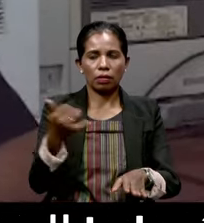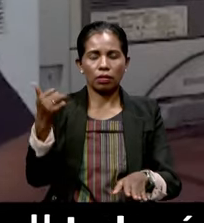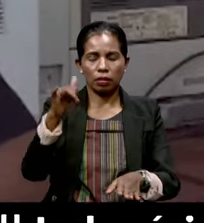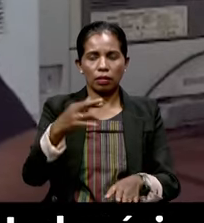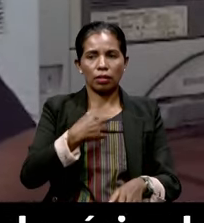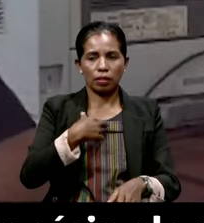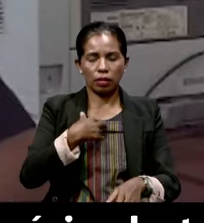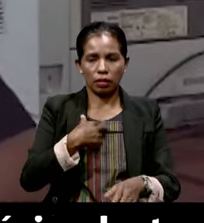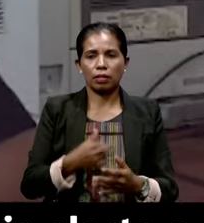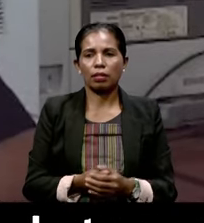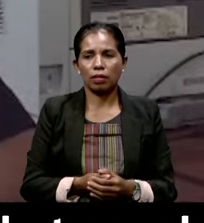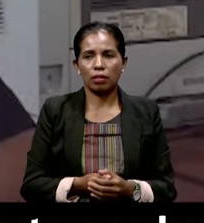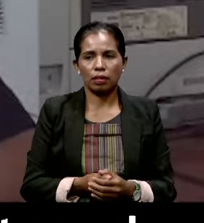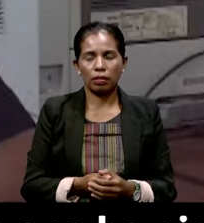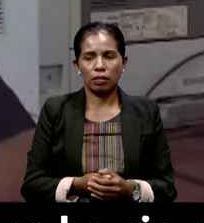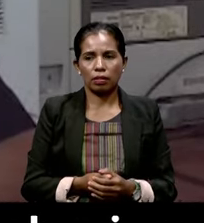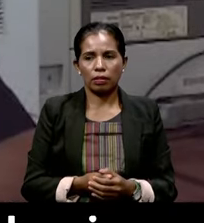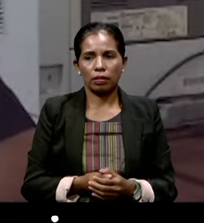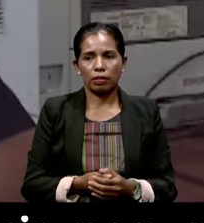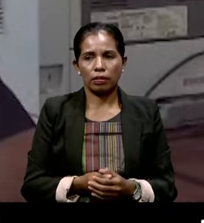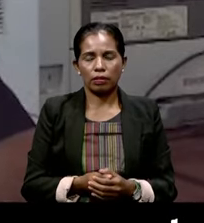kira ba ninia senyora